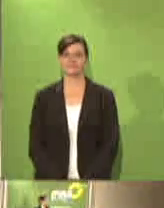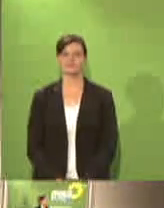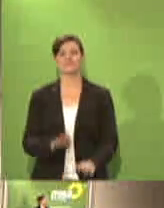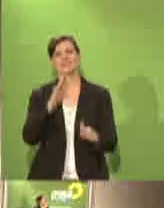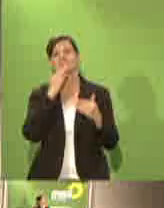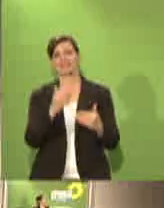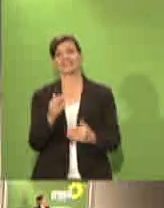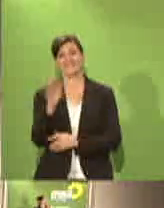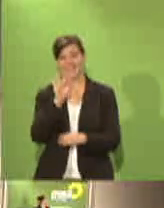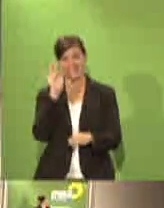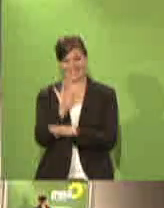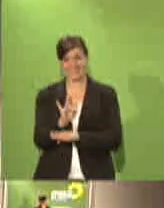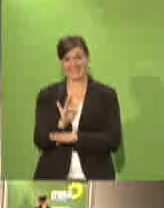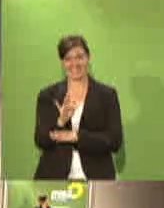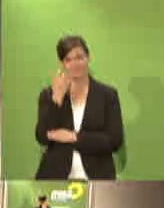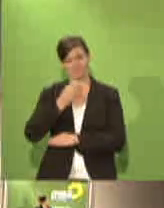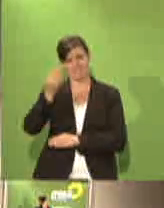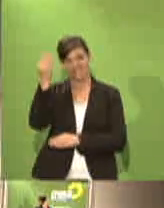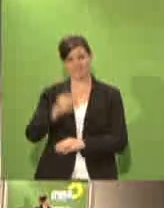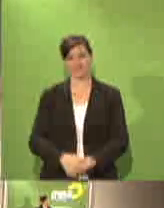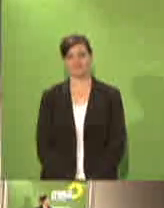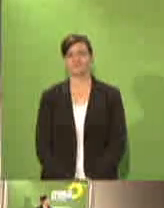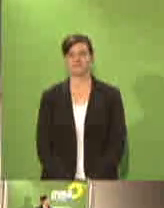Vielen Dank. Wer stimmt dagegen?